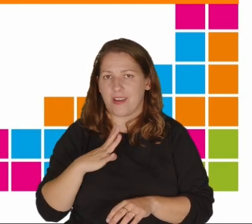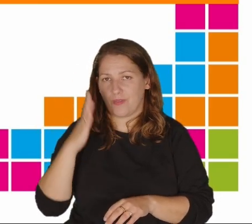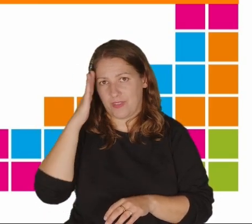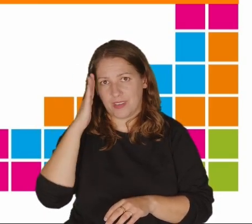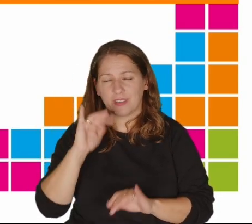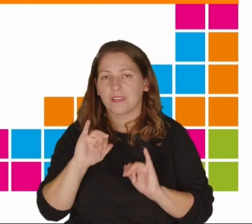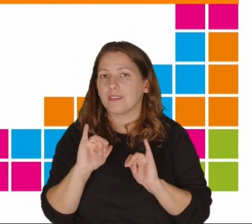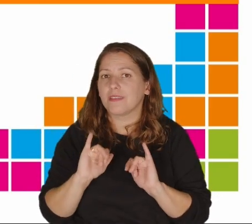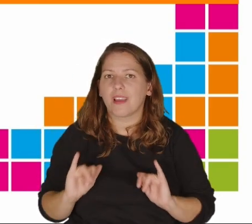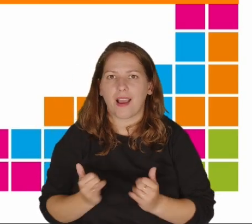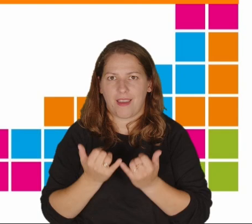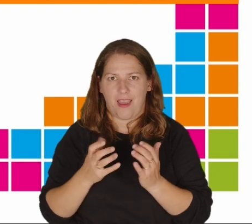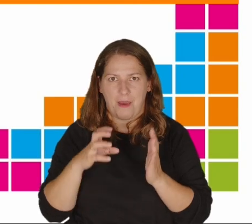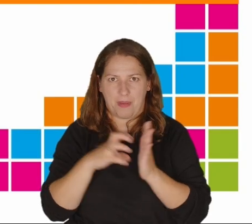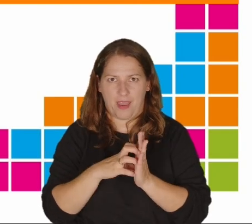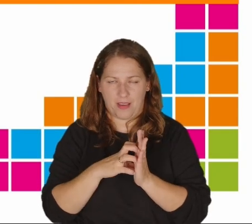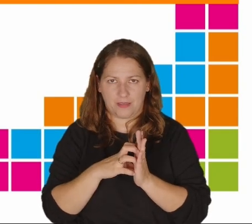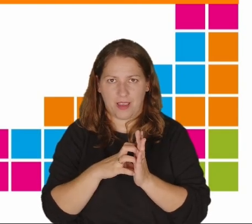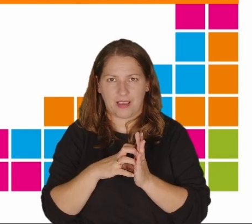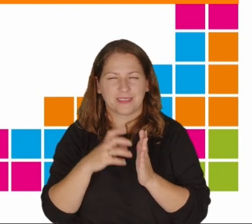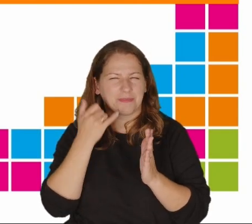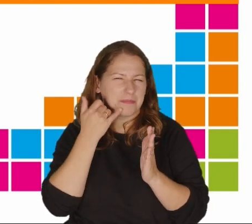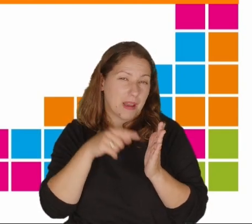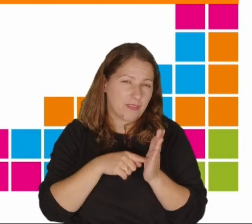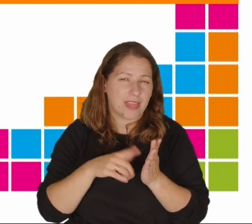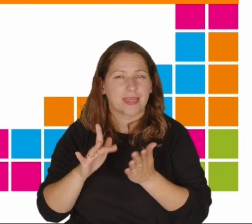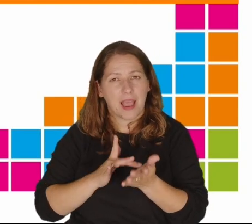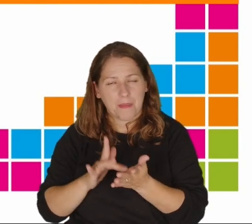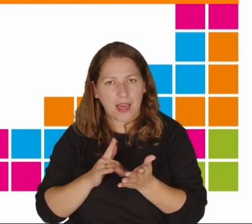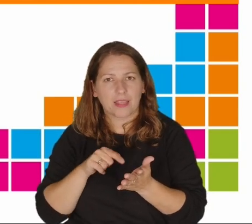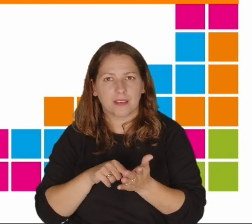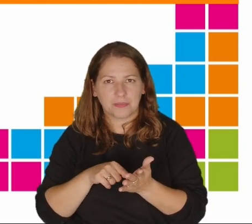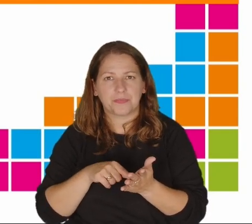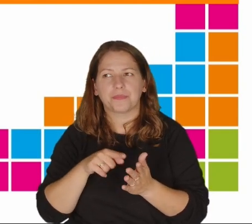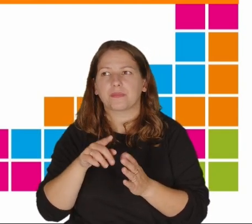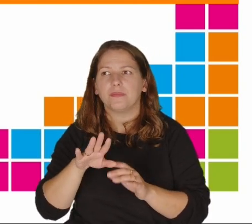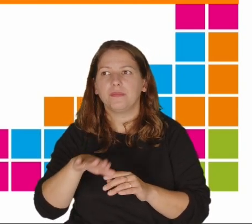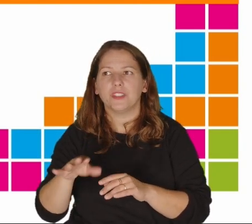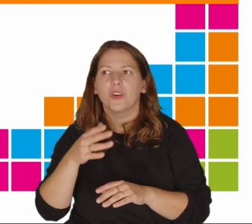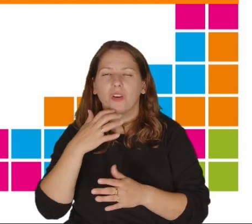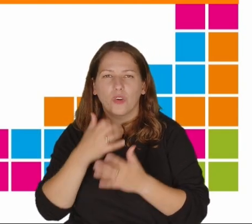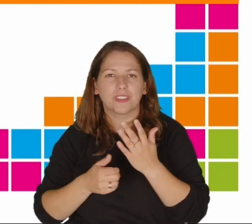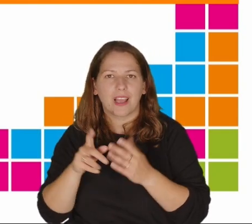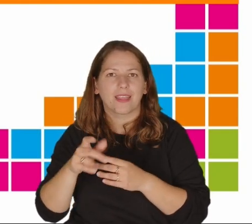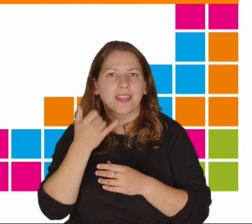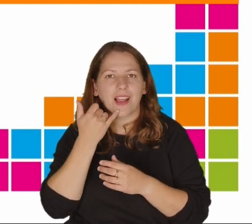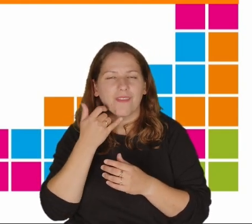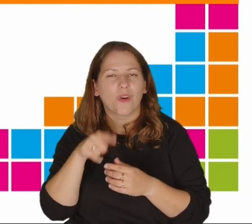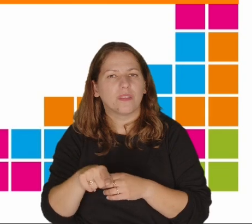o jakie aplikacje w smartfonie czy na tablecie dopytać, żeby wiedzieć, czy na przykład dziecko, które korzysta z takiego